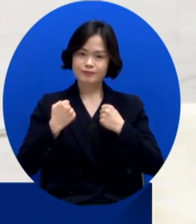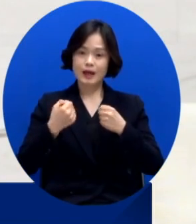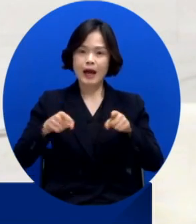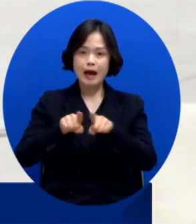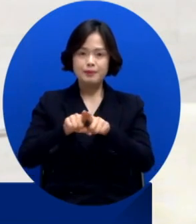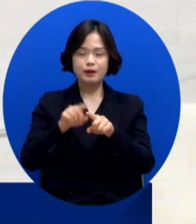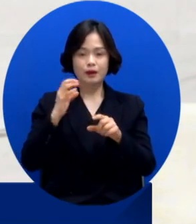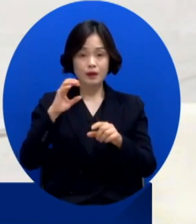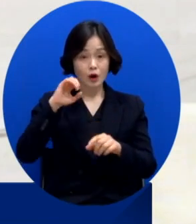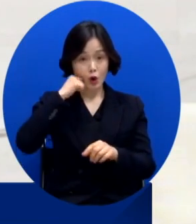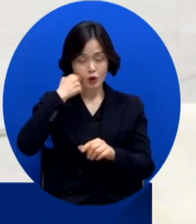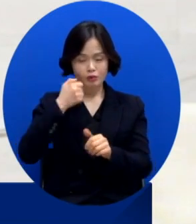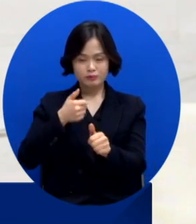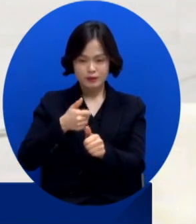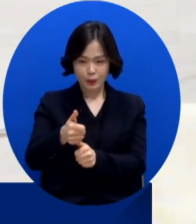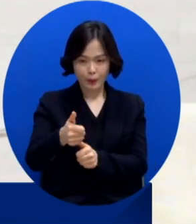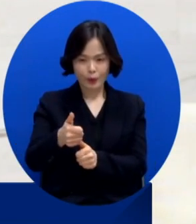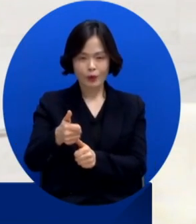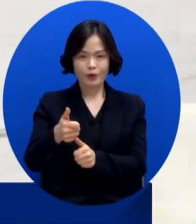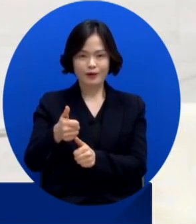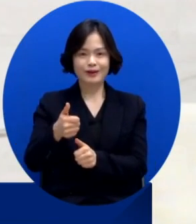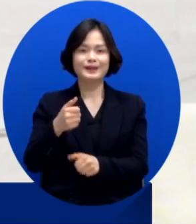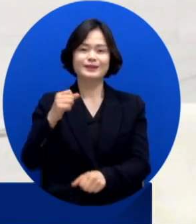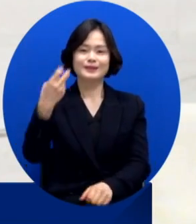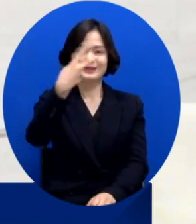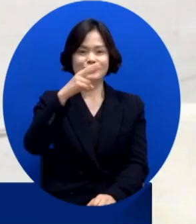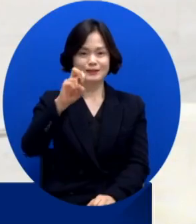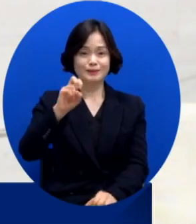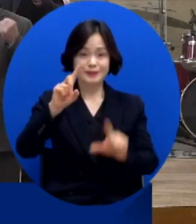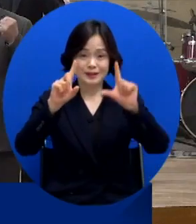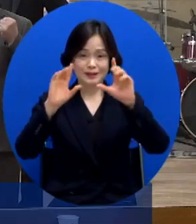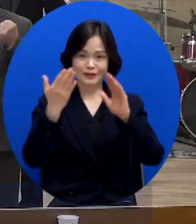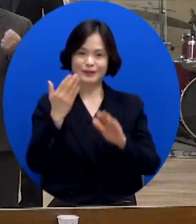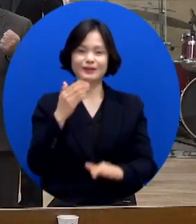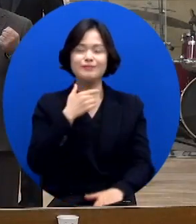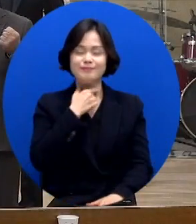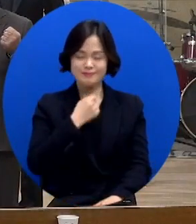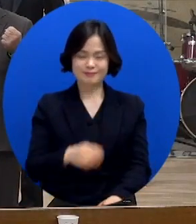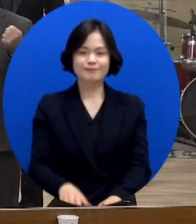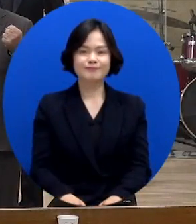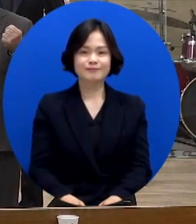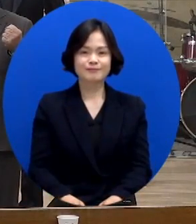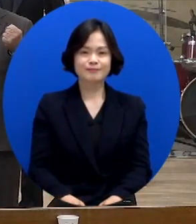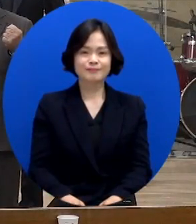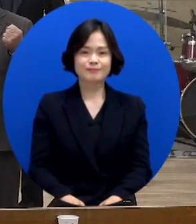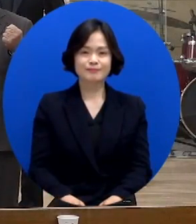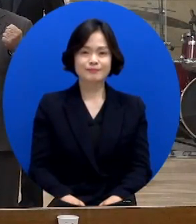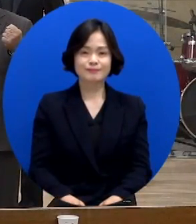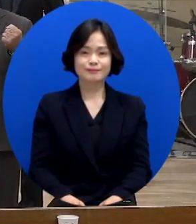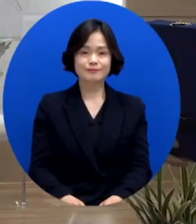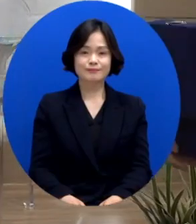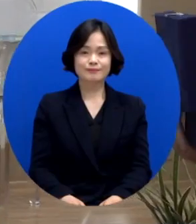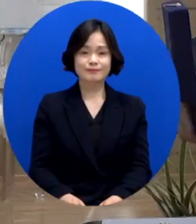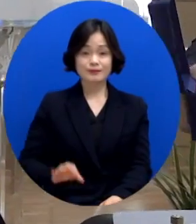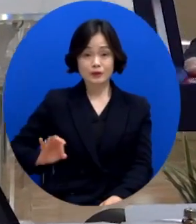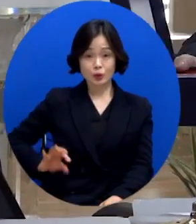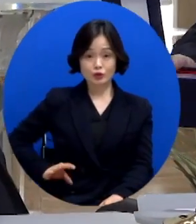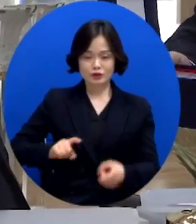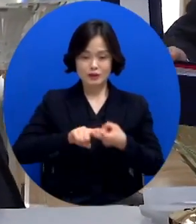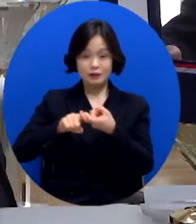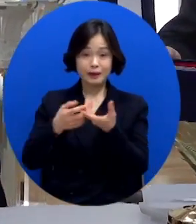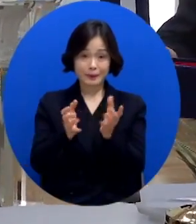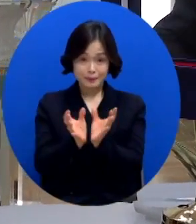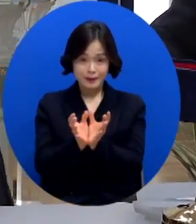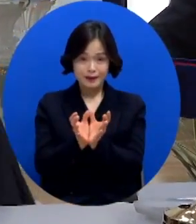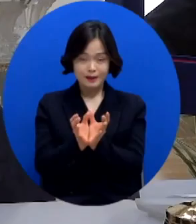같이 극복하는 그런 이제 2021년이 되기를 원하고. 특별히 올해 원주시 기독교연합회는